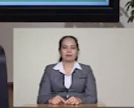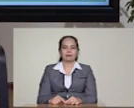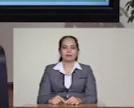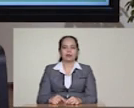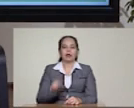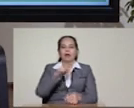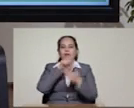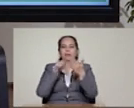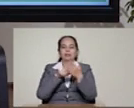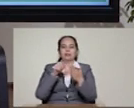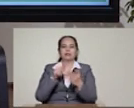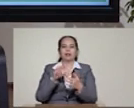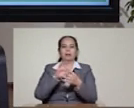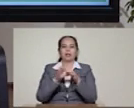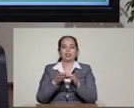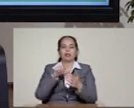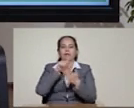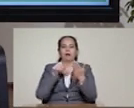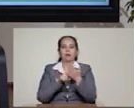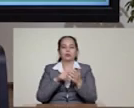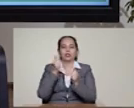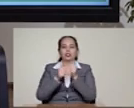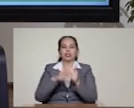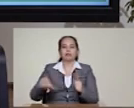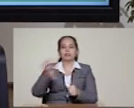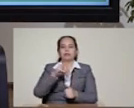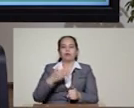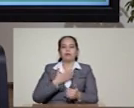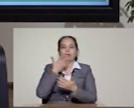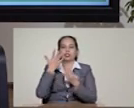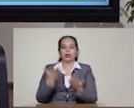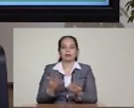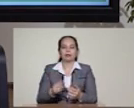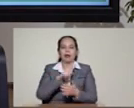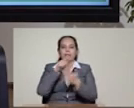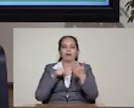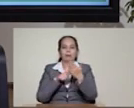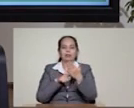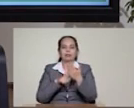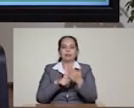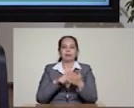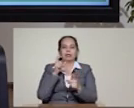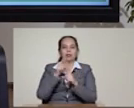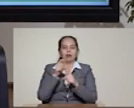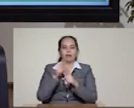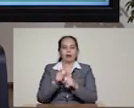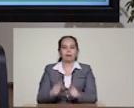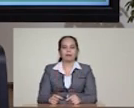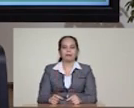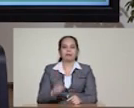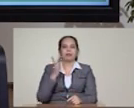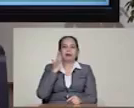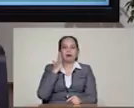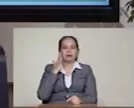В вопросительных предложениях вопрос чаще всего выражается вопросительными словами